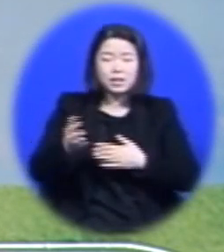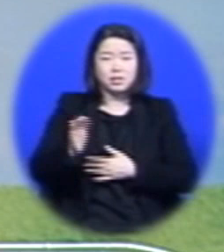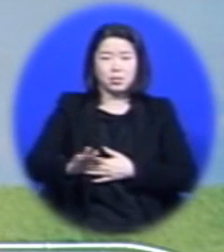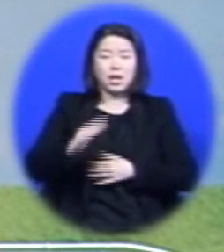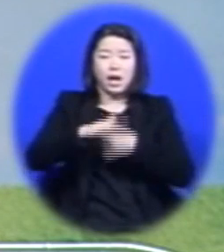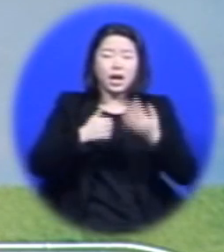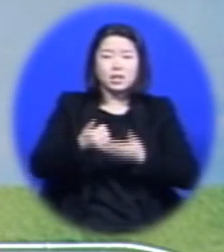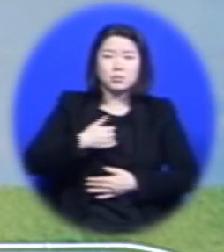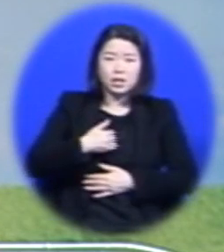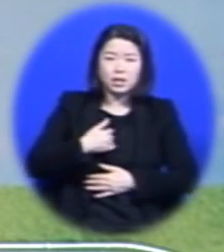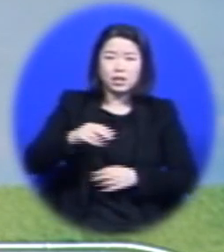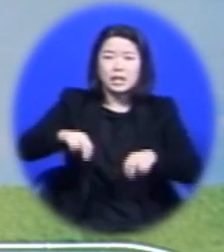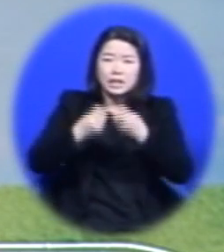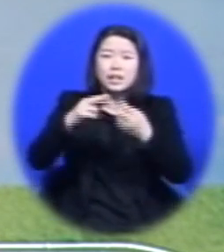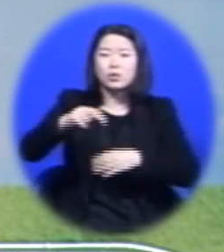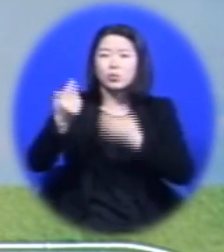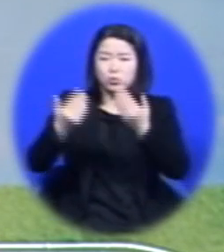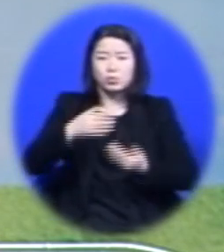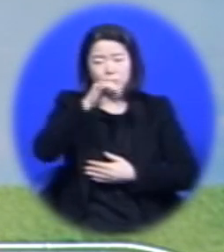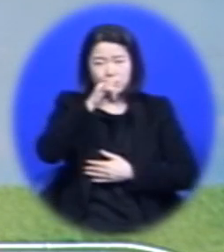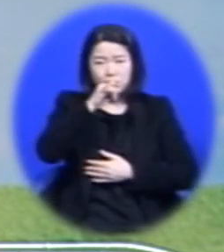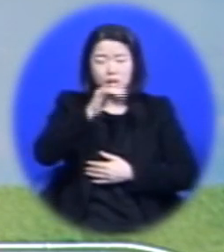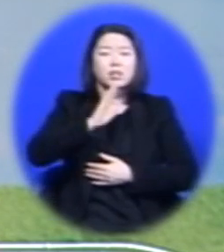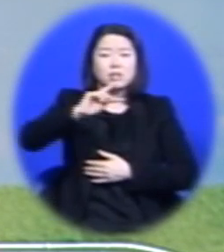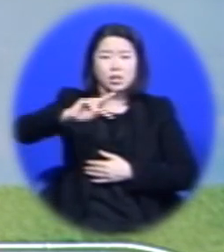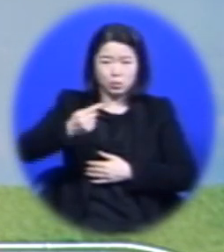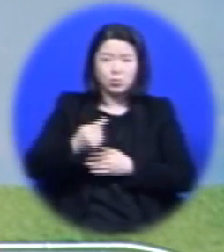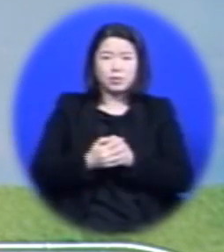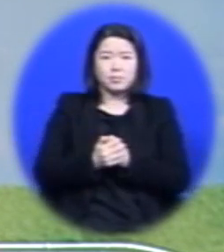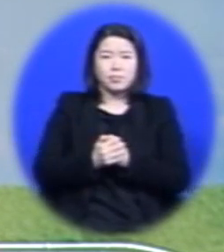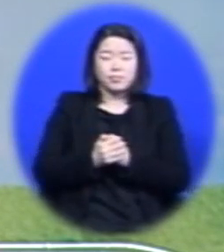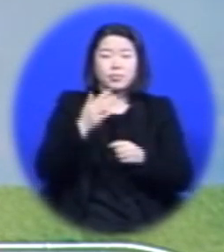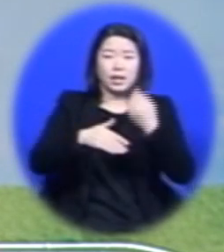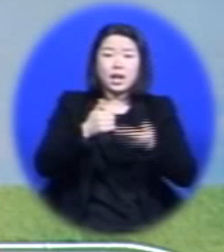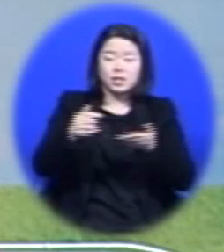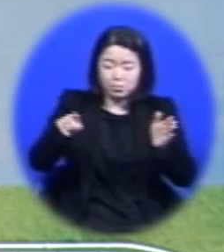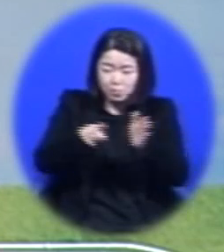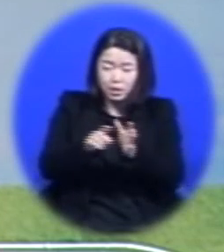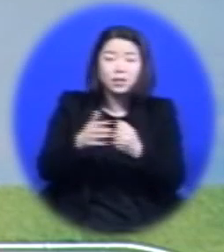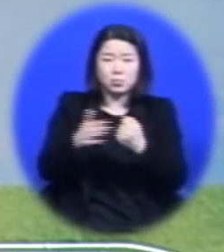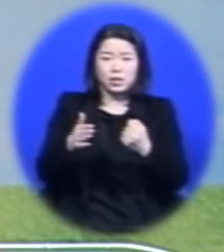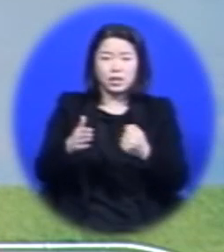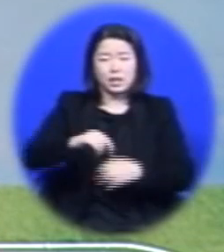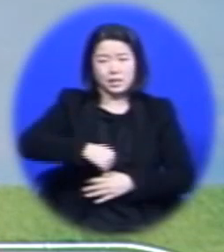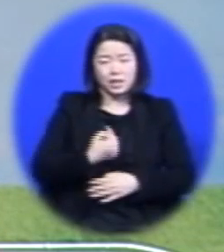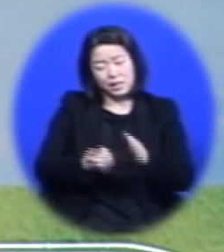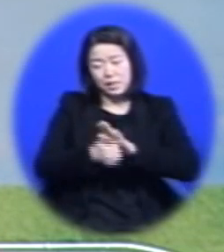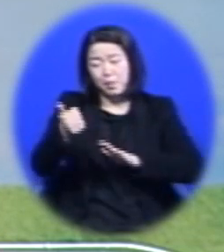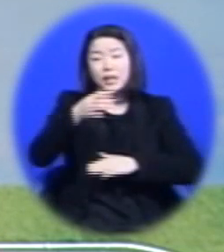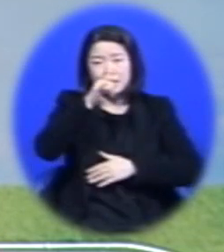자기 게재 낭 까지도 주시는 것 같아요 그래도 하나님을 믿으니 까 자기는 희망이